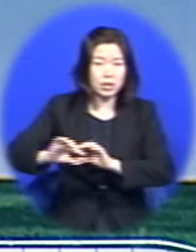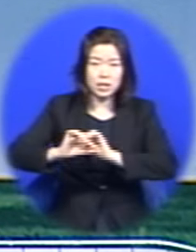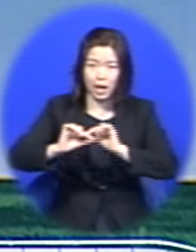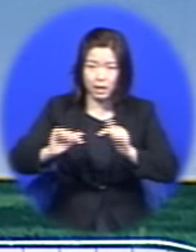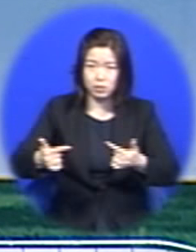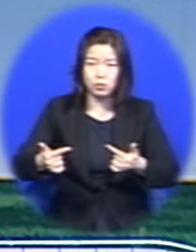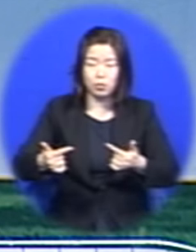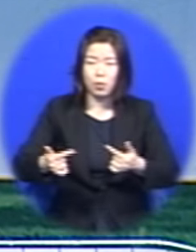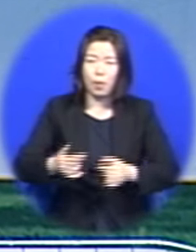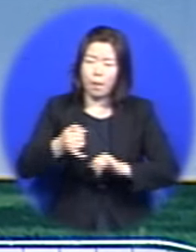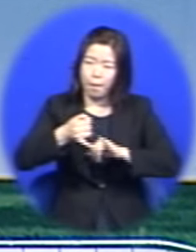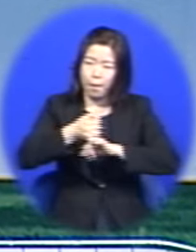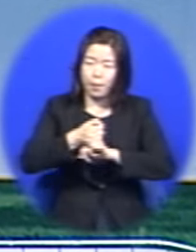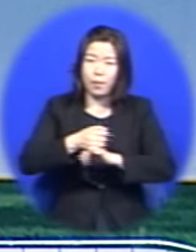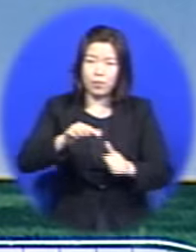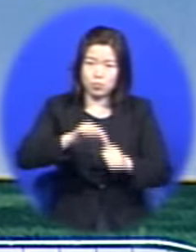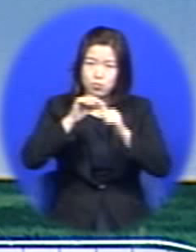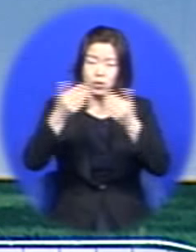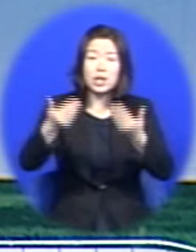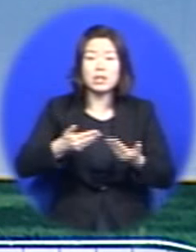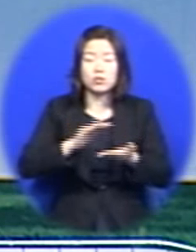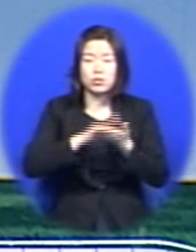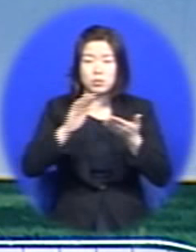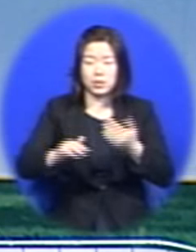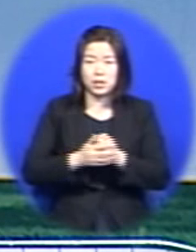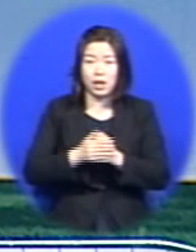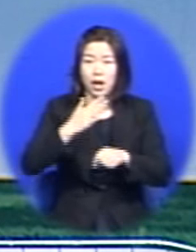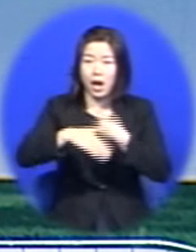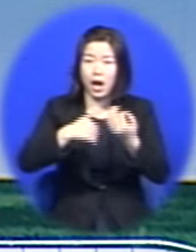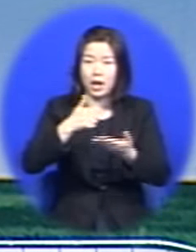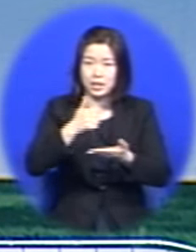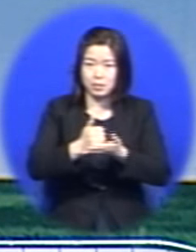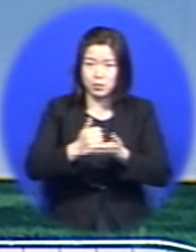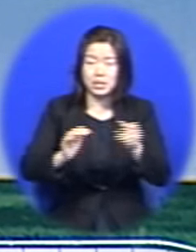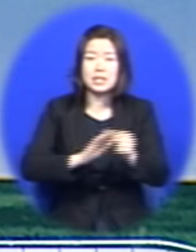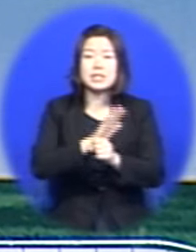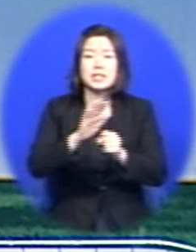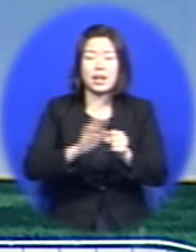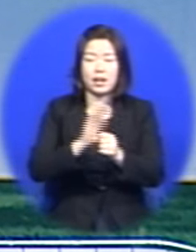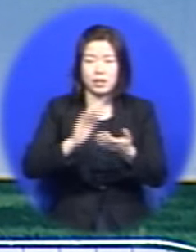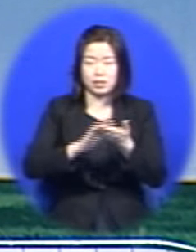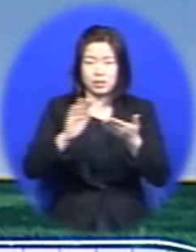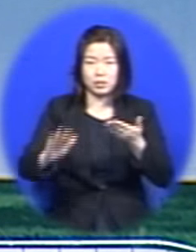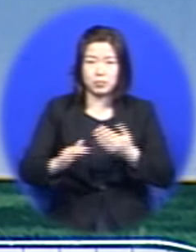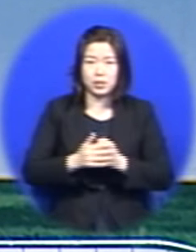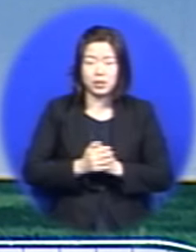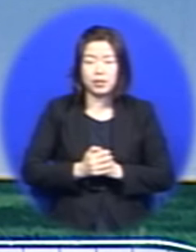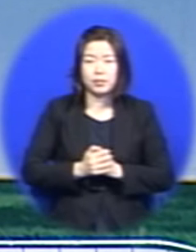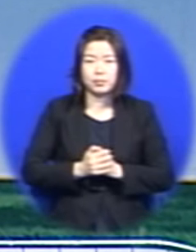않으시고 반드시 구원하신다. 하나님은 사랑하시니까.